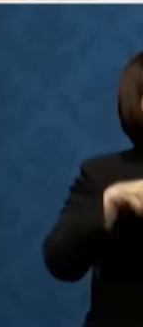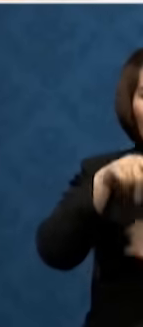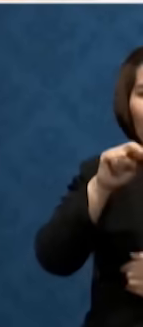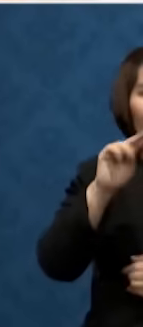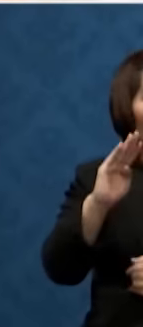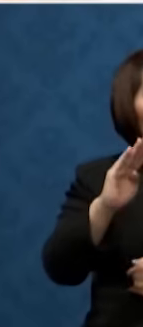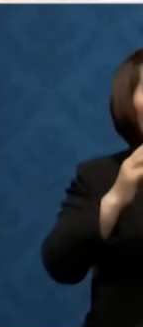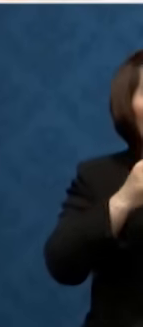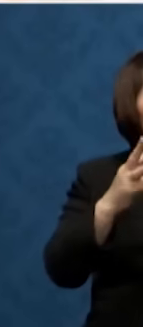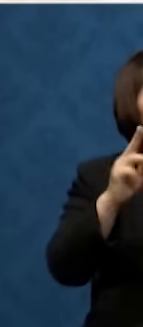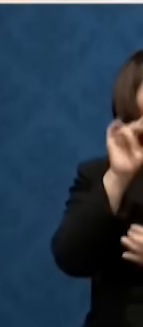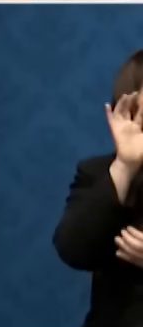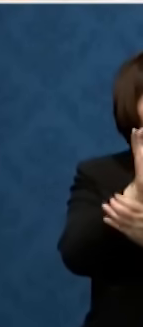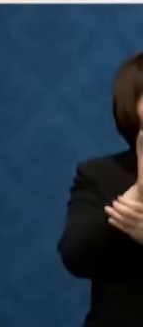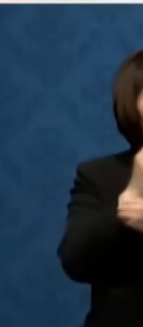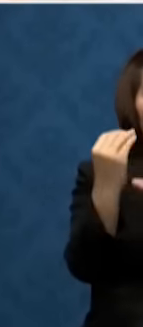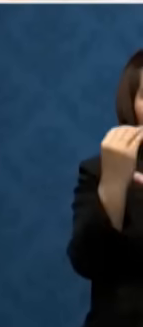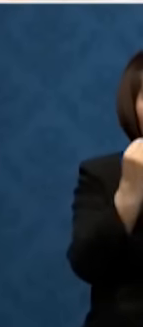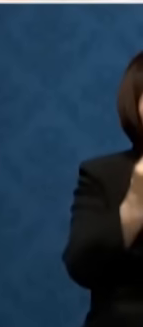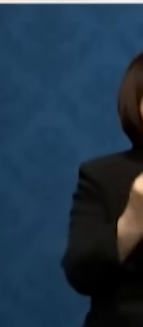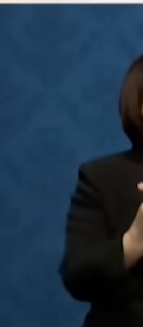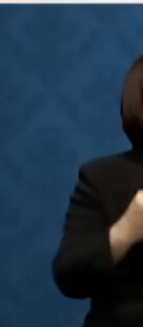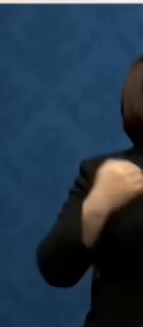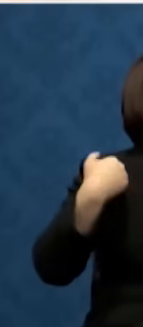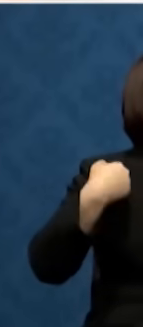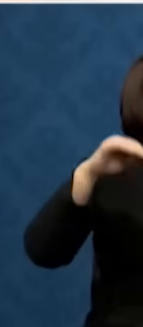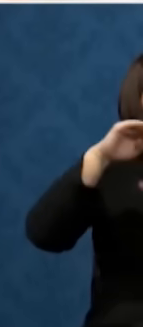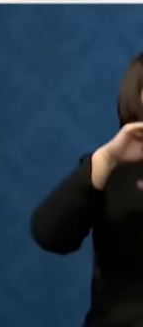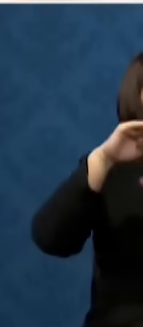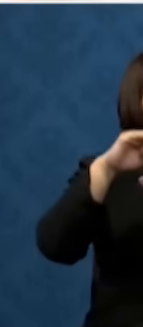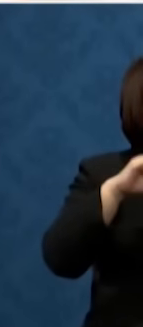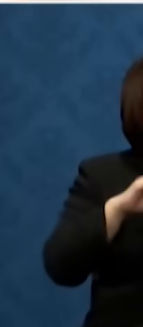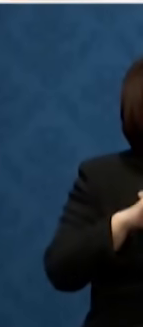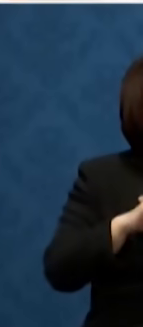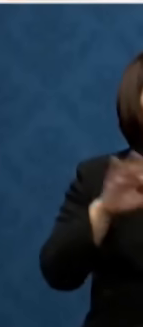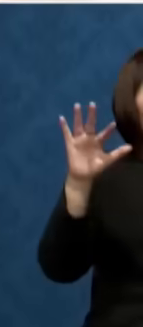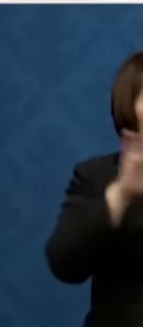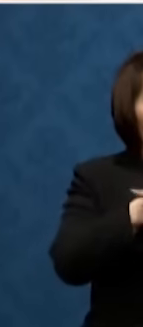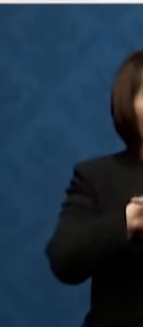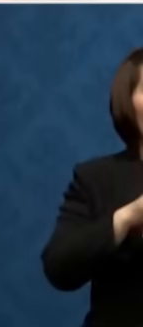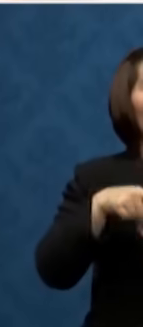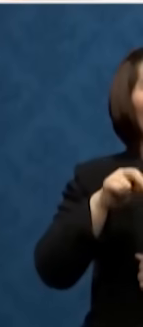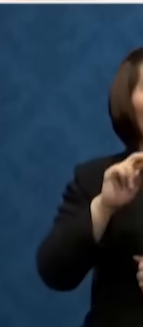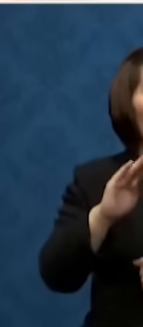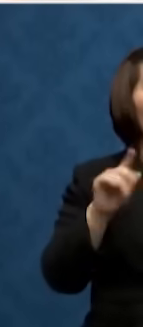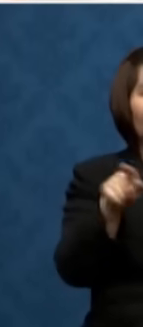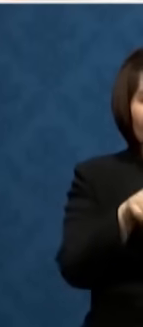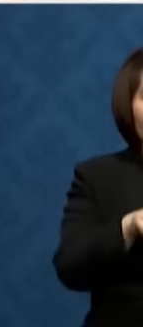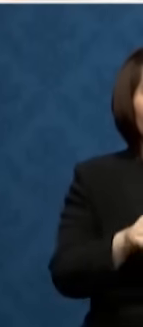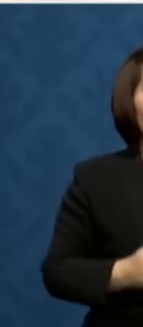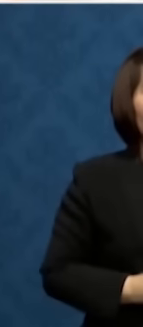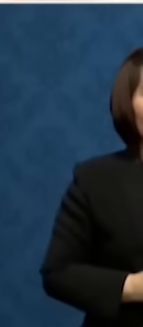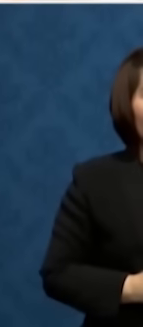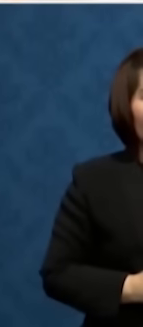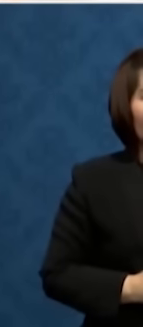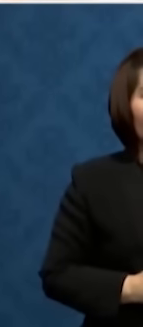คับของเรานะครับมีนะครับขั้นตอนเหมือนกับการออกพระราชบัญญัติข้อบังคับของสภานั้น